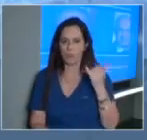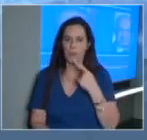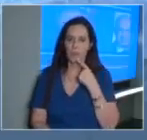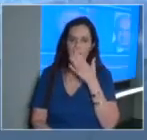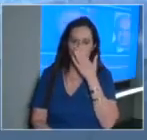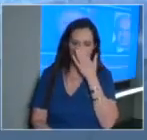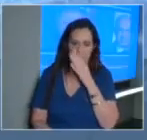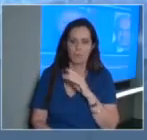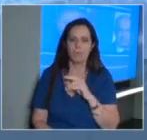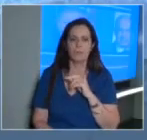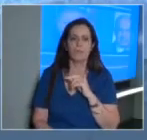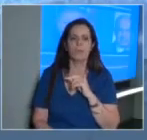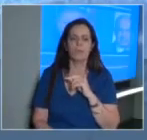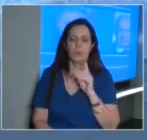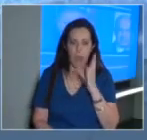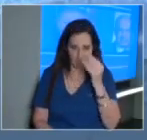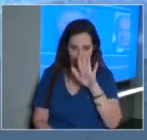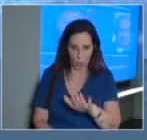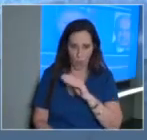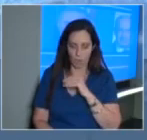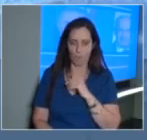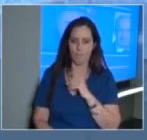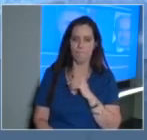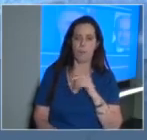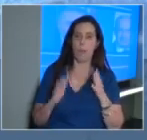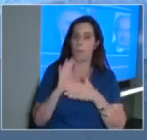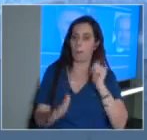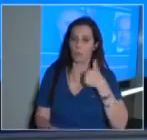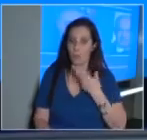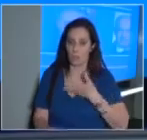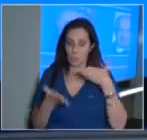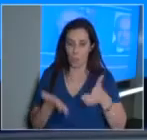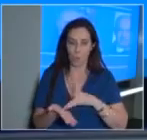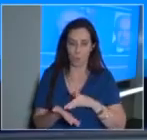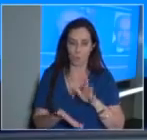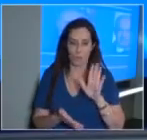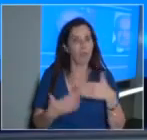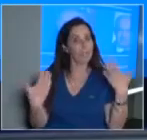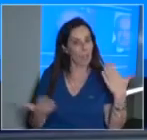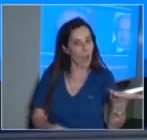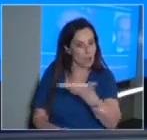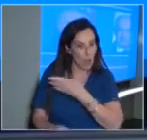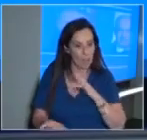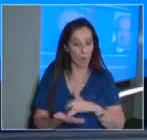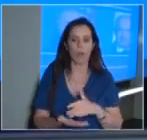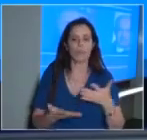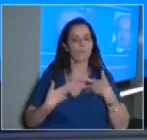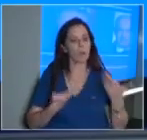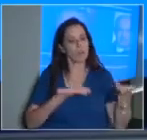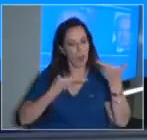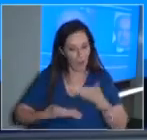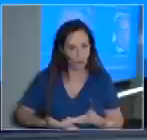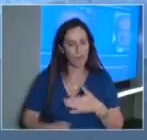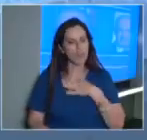לך, שים נקודה. אז שים נקודה. זה פעם ראשונה שאני זוכה להיות באולפן הנהדר הזה, אז אגב תתחשו על האולפן ועל התוכנית. אז אנחנו גם שמחים לארח אותך